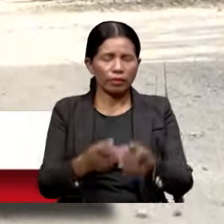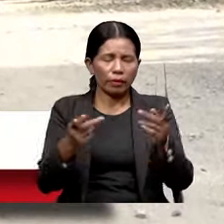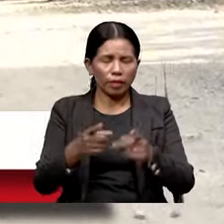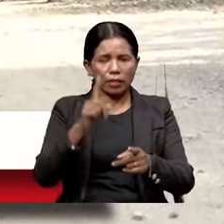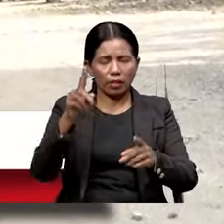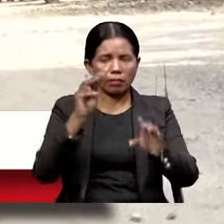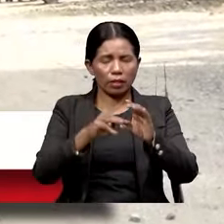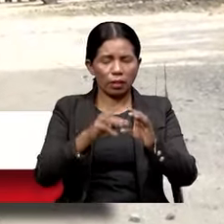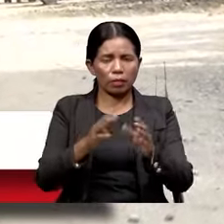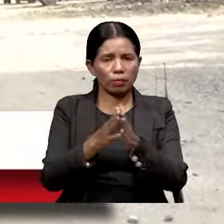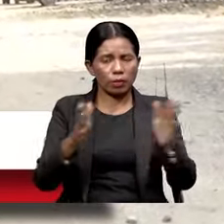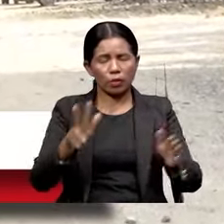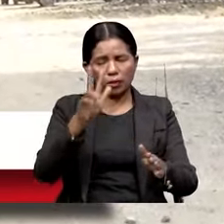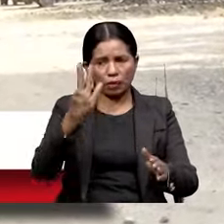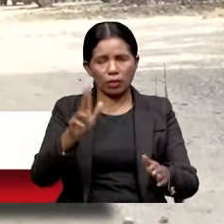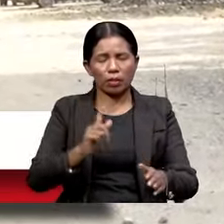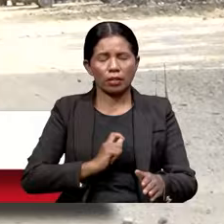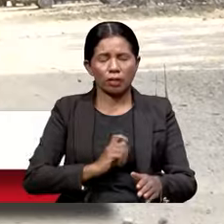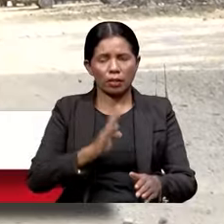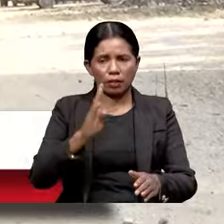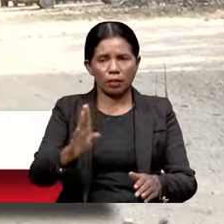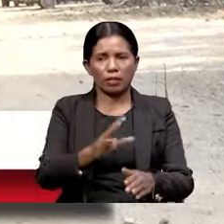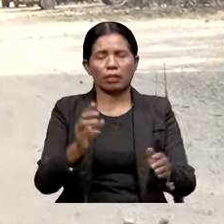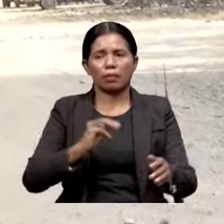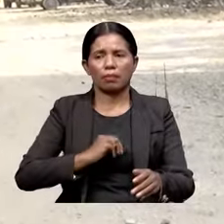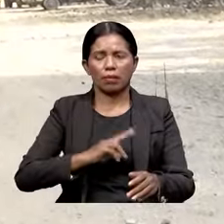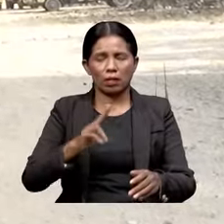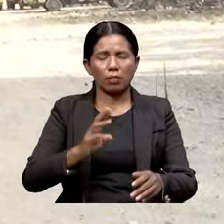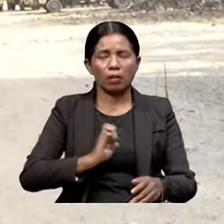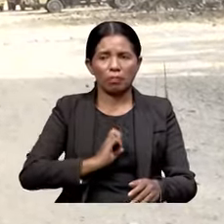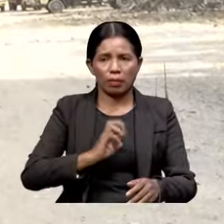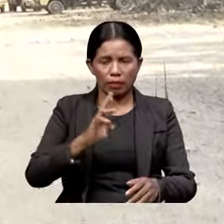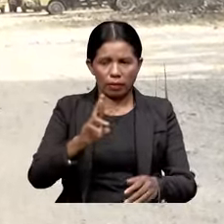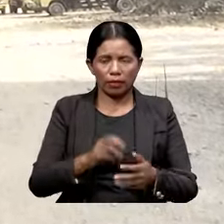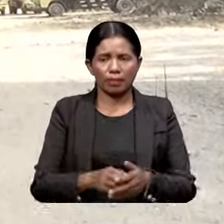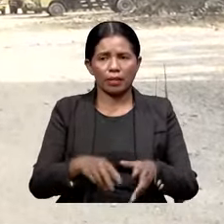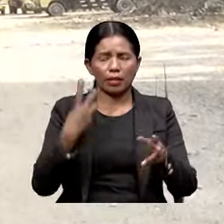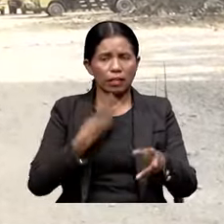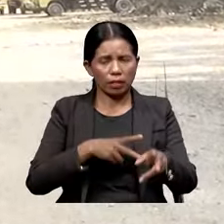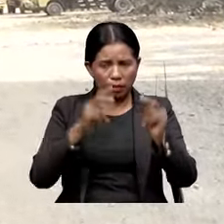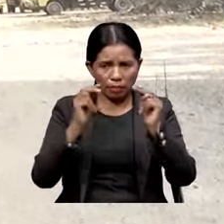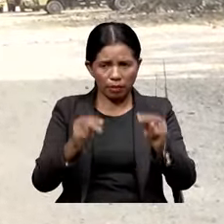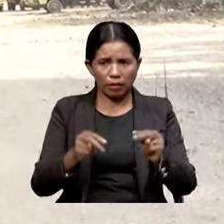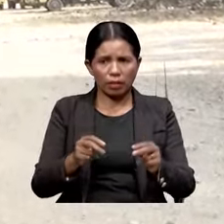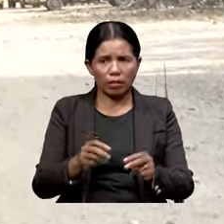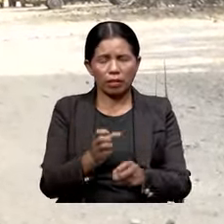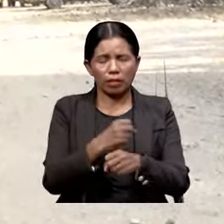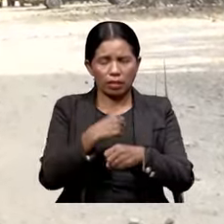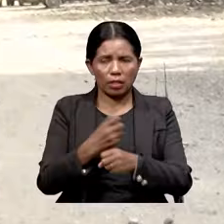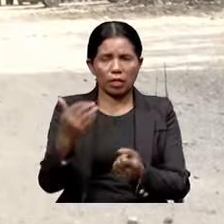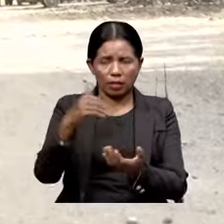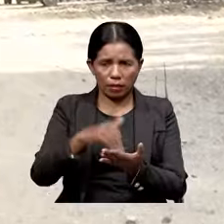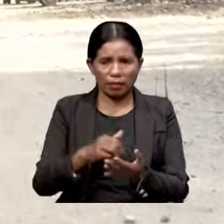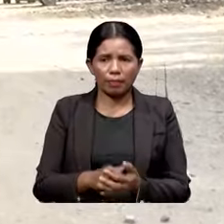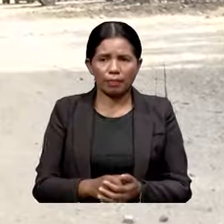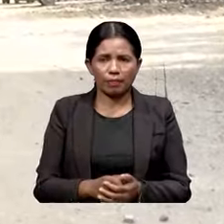bot tolu hiti lara ne, tai besi bot liu, man liu ho bekora. Ne persisya hal rekonstruksau,